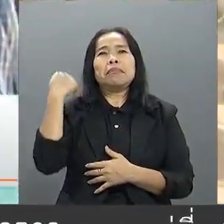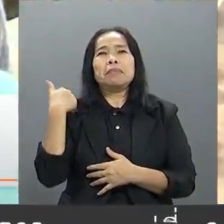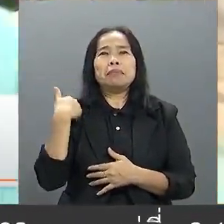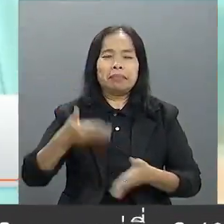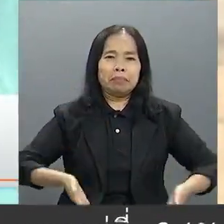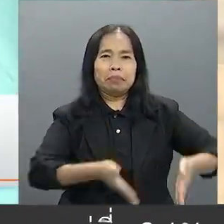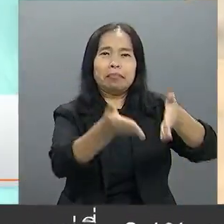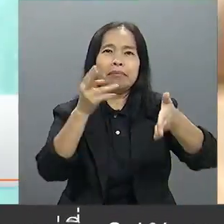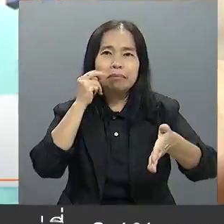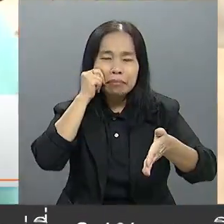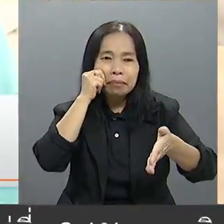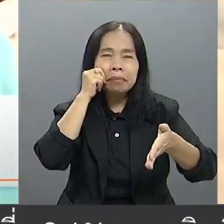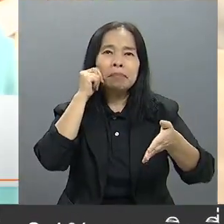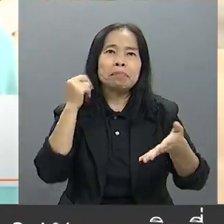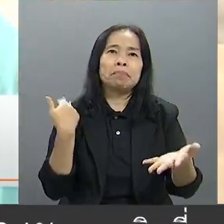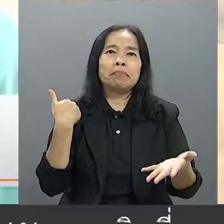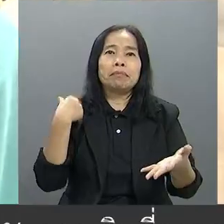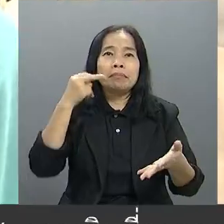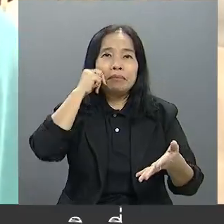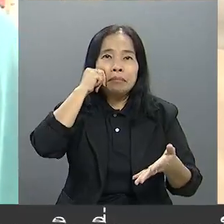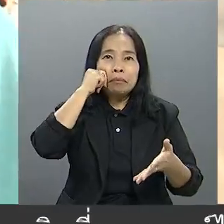ไม่มีแต่น้ำเนี่ยก็ออกคลองกง อื